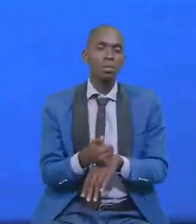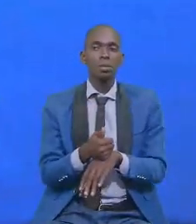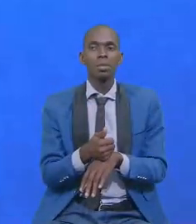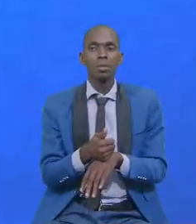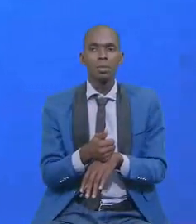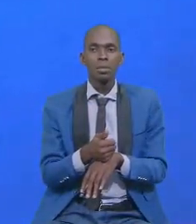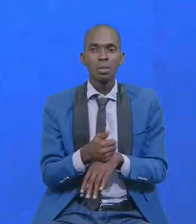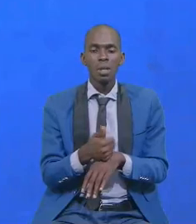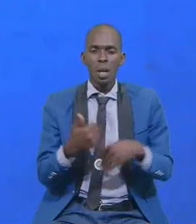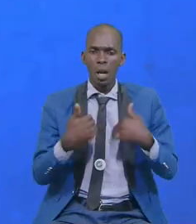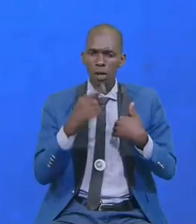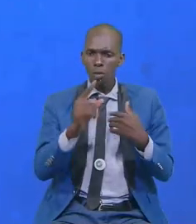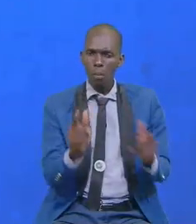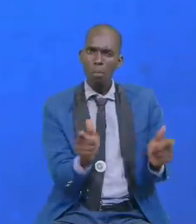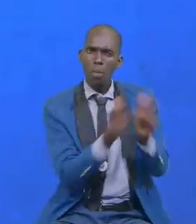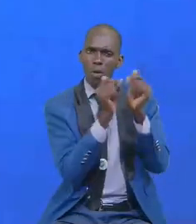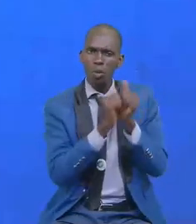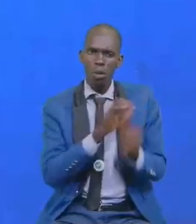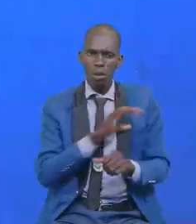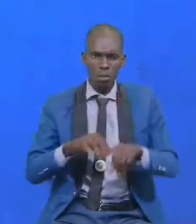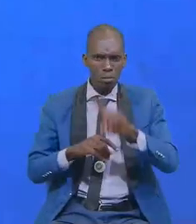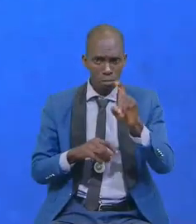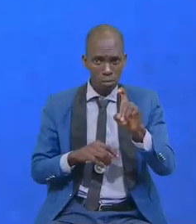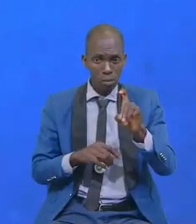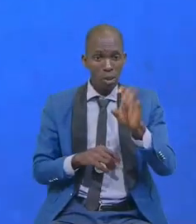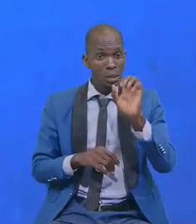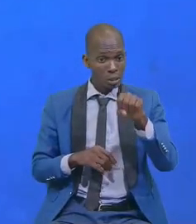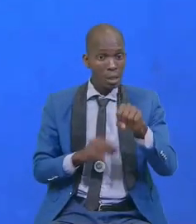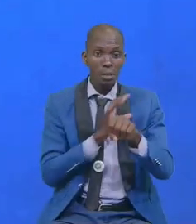Est-ce que tu as rencontré Christ? Oui, il est venu dans mon cœur.